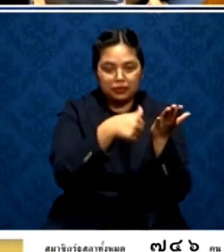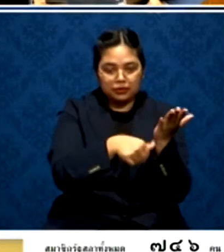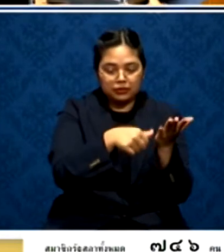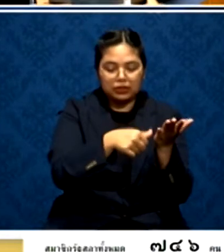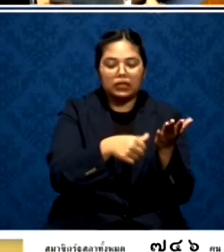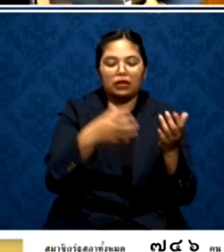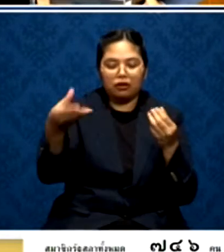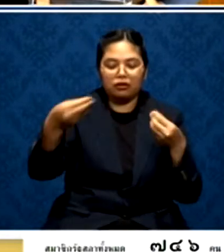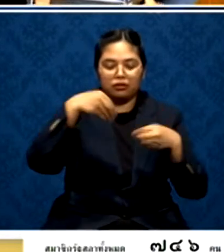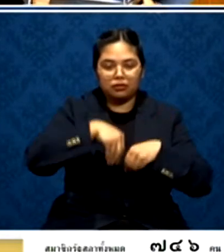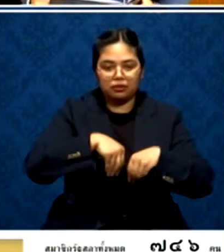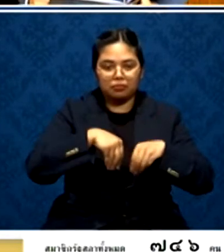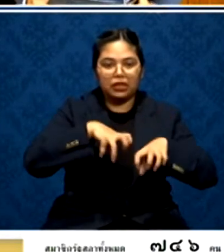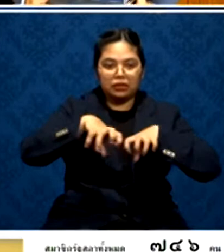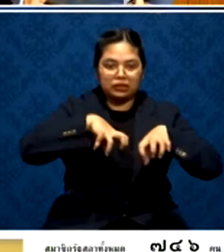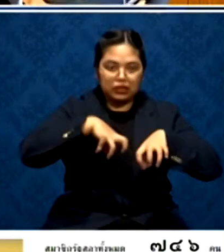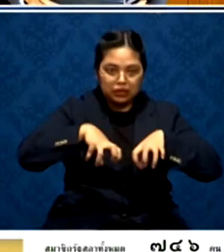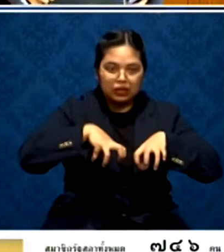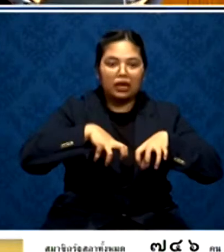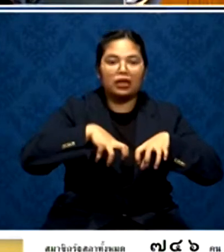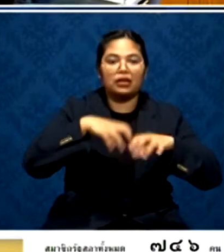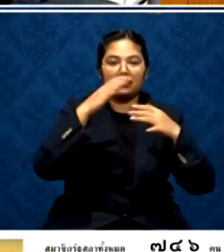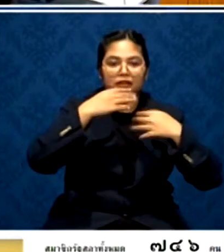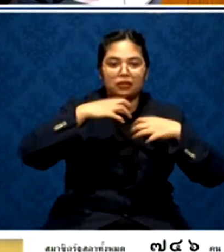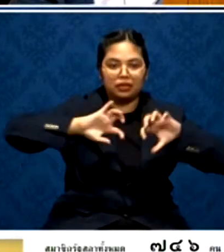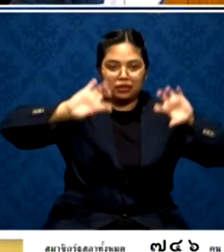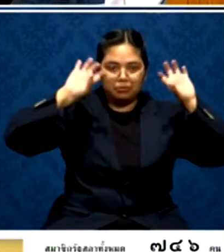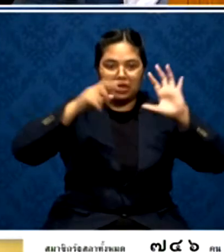ได้ท่านประธานรัฐสภาที่เคาร